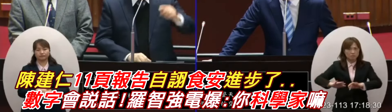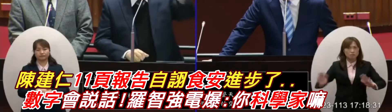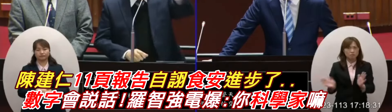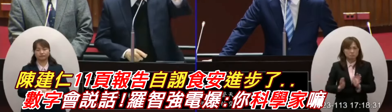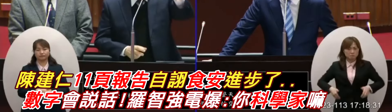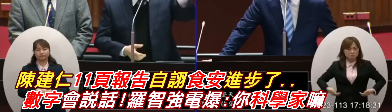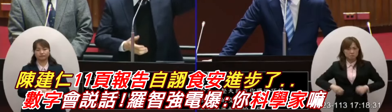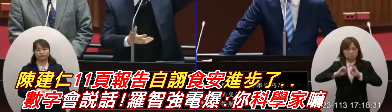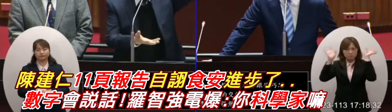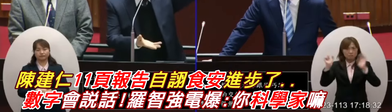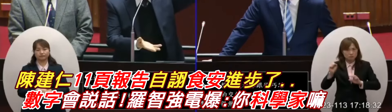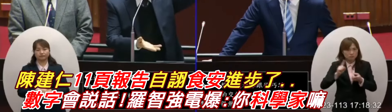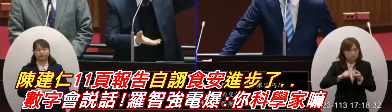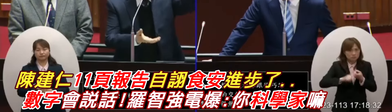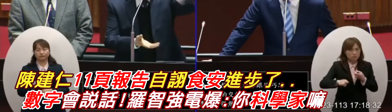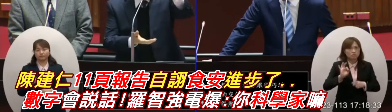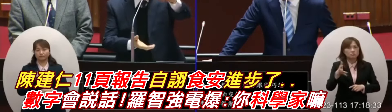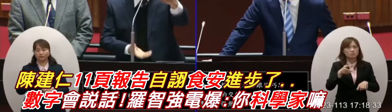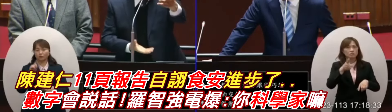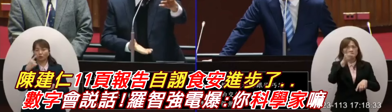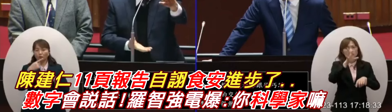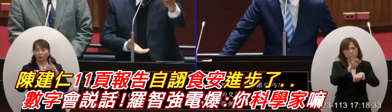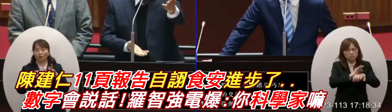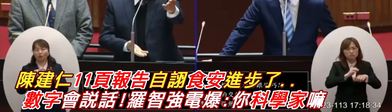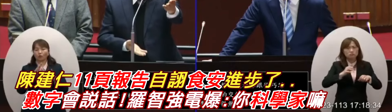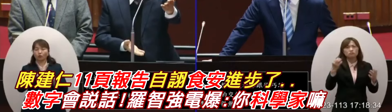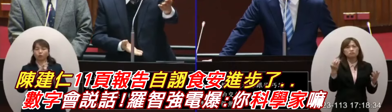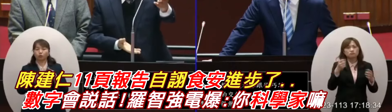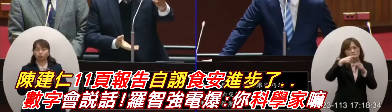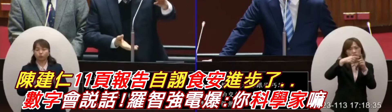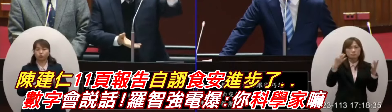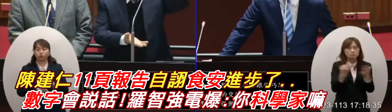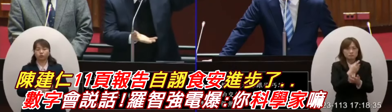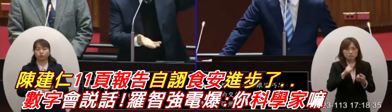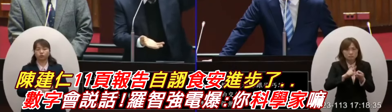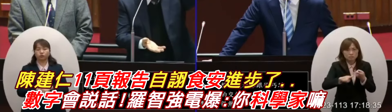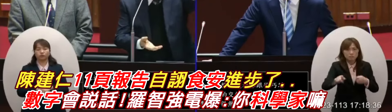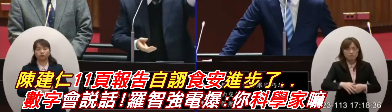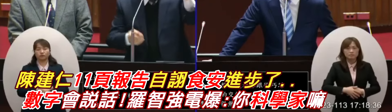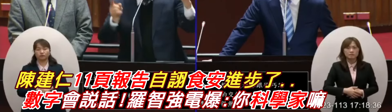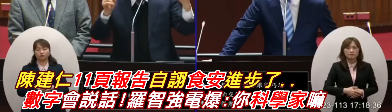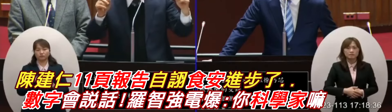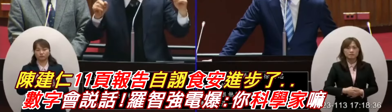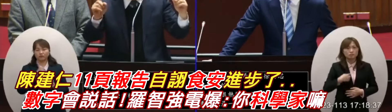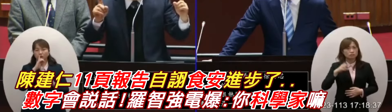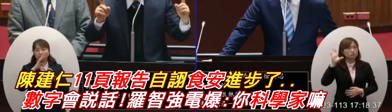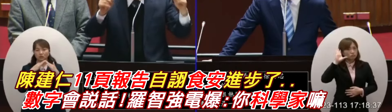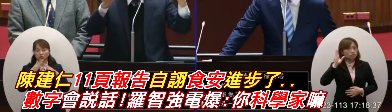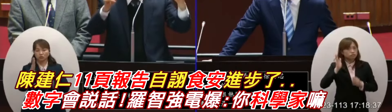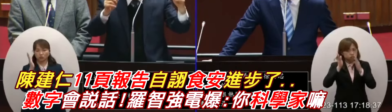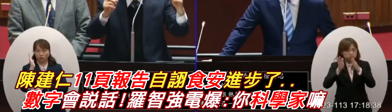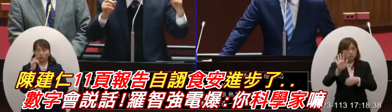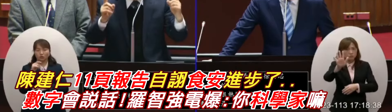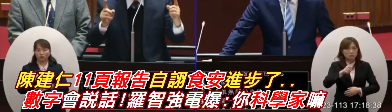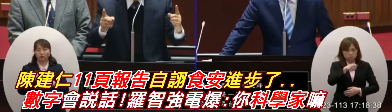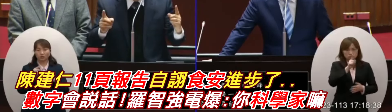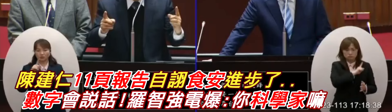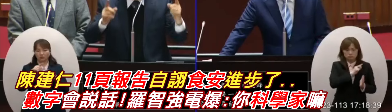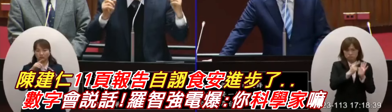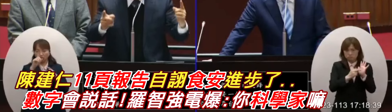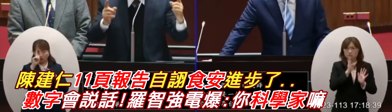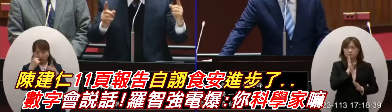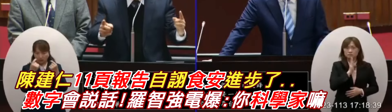因为不科学嘛？ 因为对啊，我 你讲的嘛， 我很认真听哦， 一整天认真听 哦。同一个检